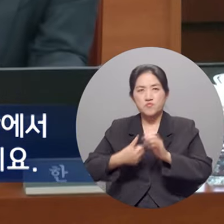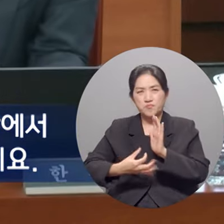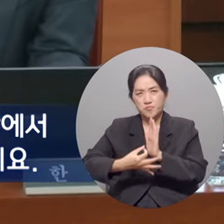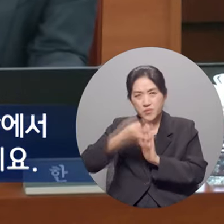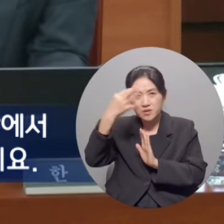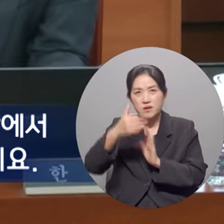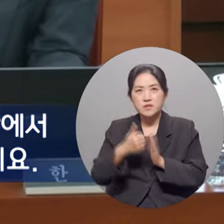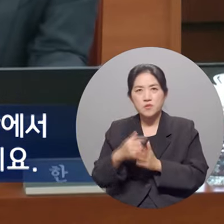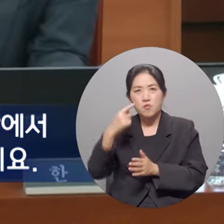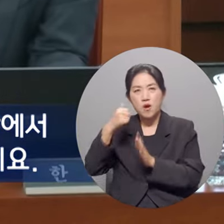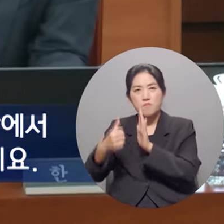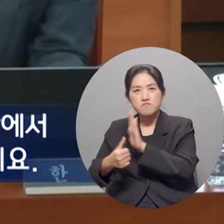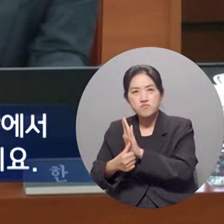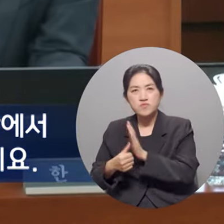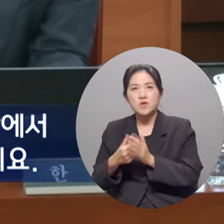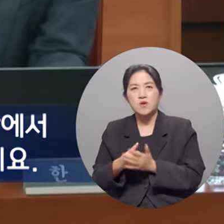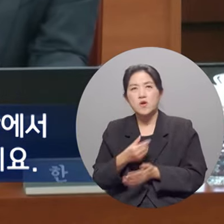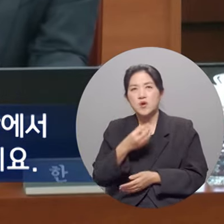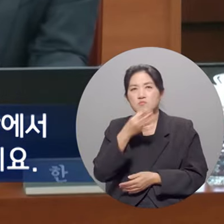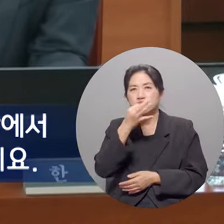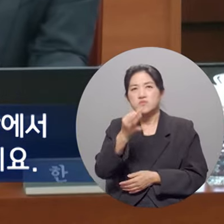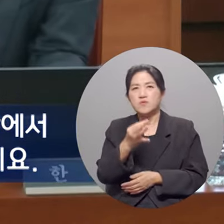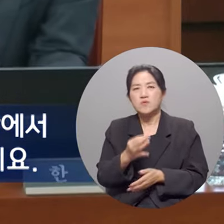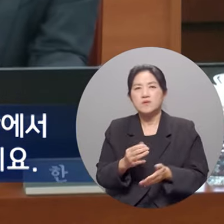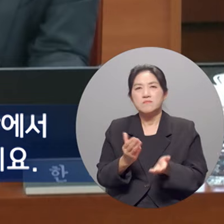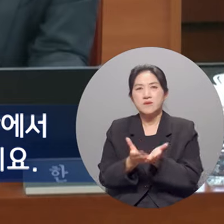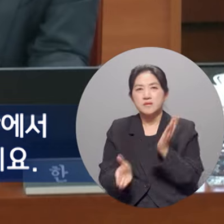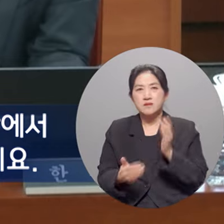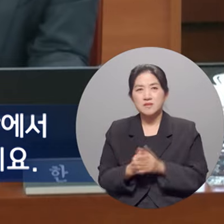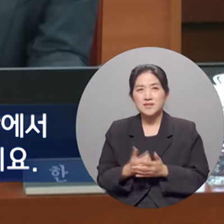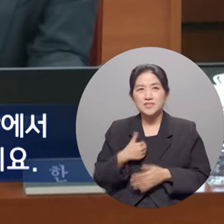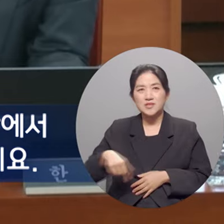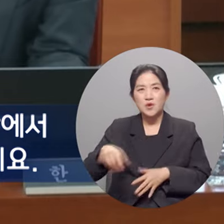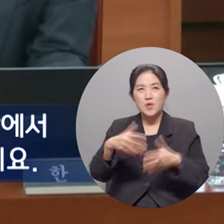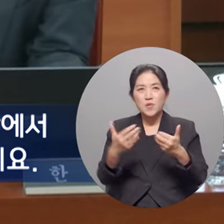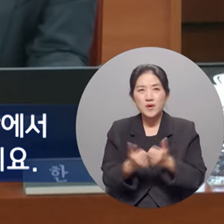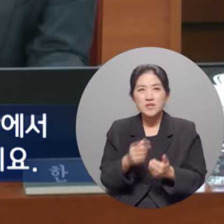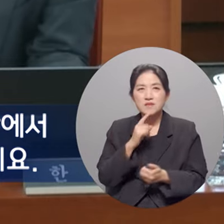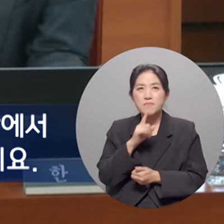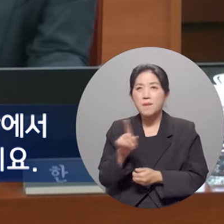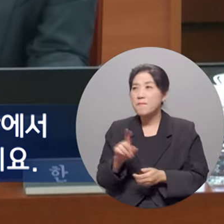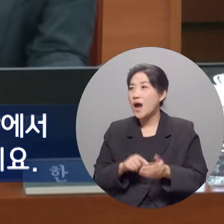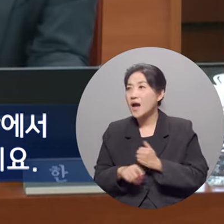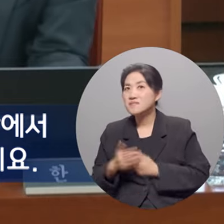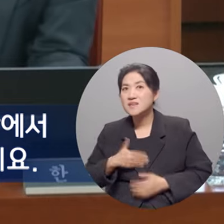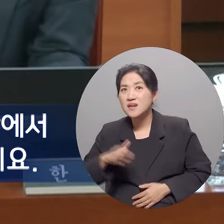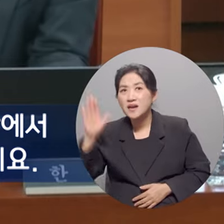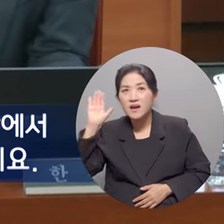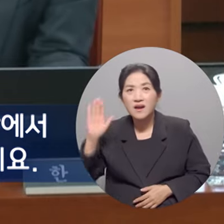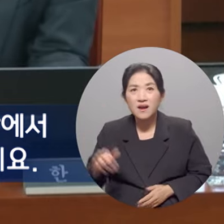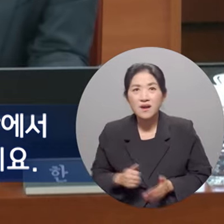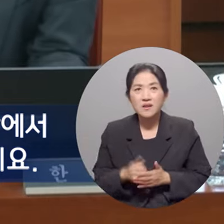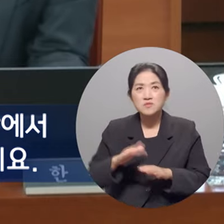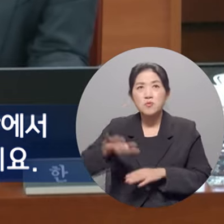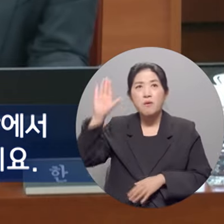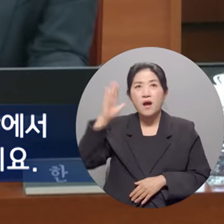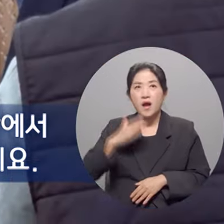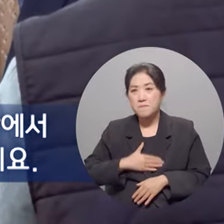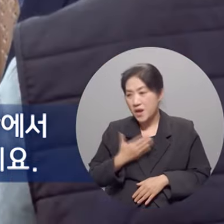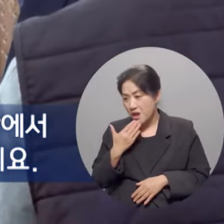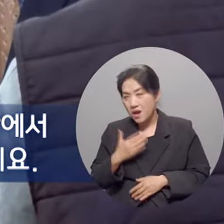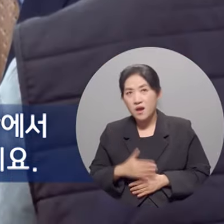불러야 하는지 그건 부적절 우리 이방에서이 회의실에서이 말이 무슨 말인지는 사람 있습니까 손 한번